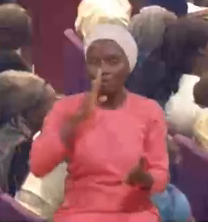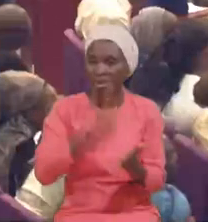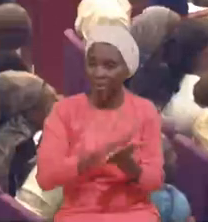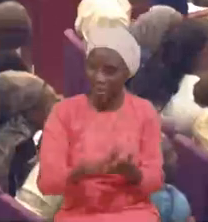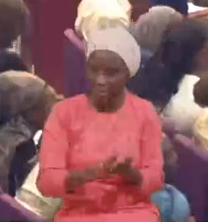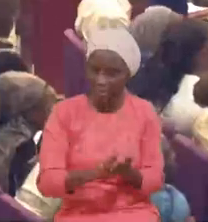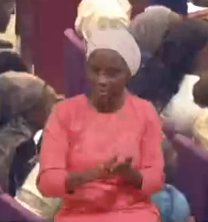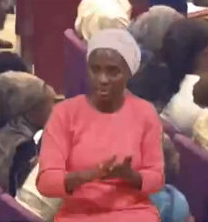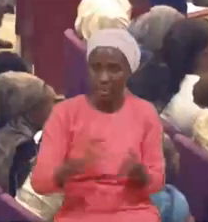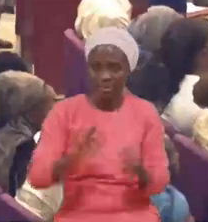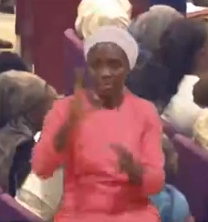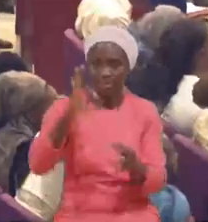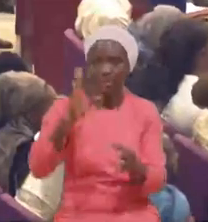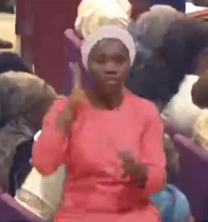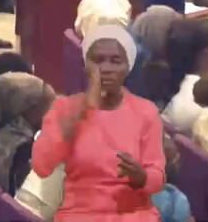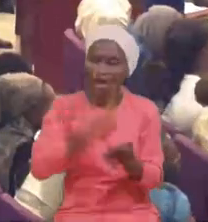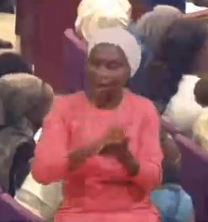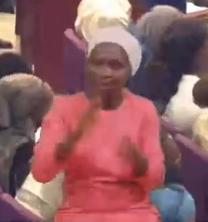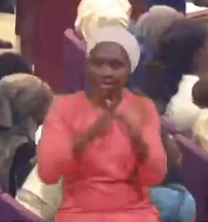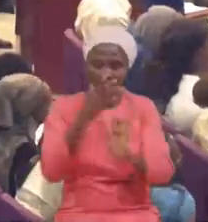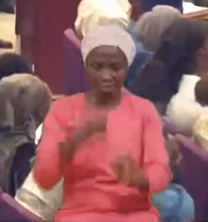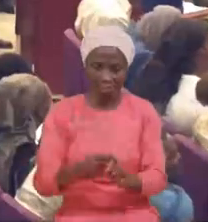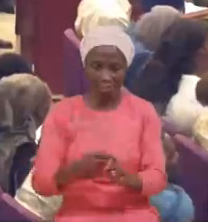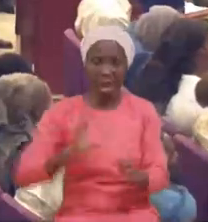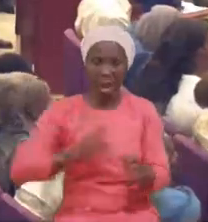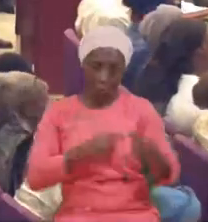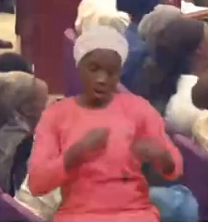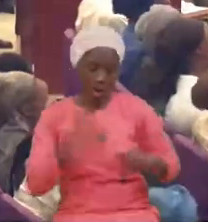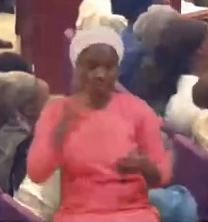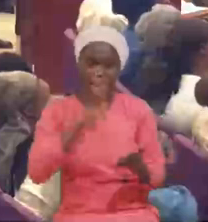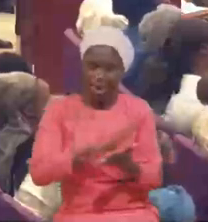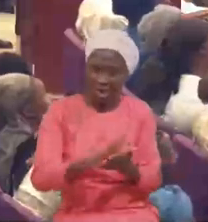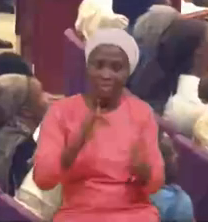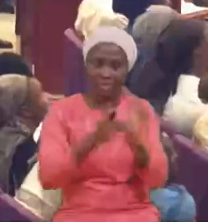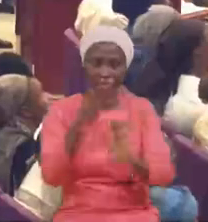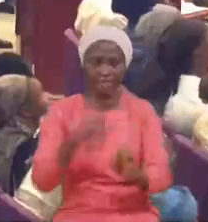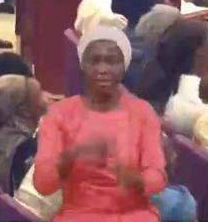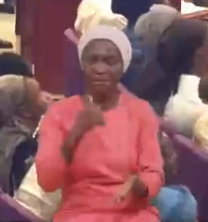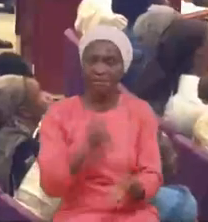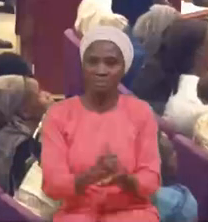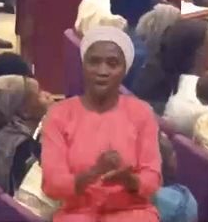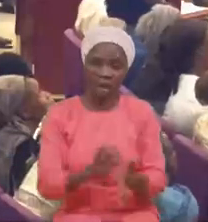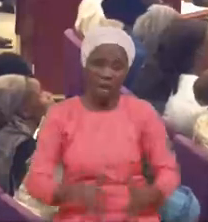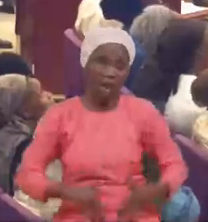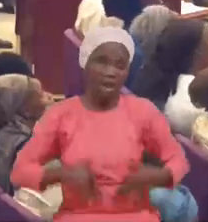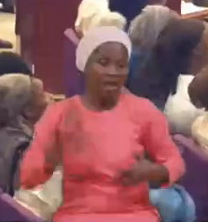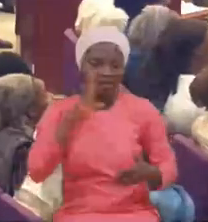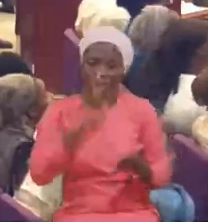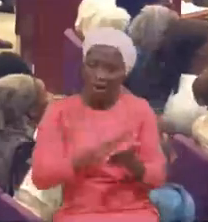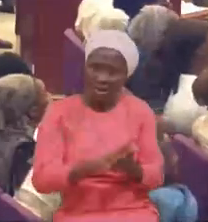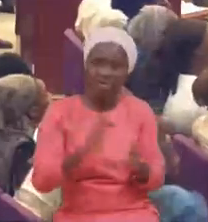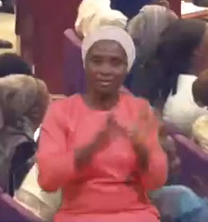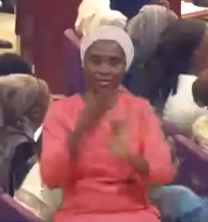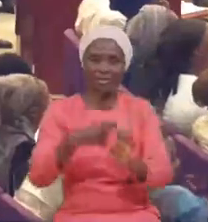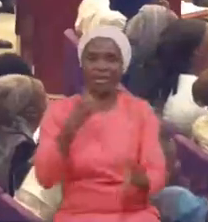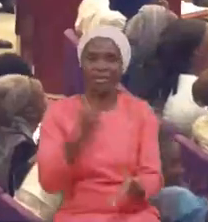sera purifiée. Notre esprit purifié. Notre corps purifié. Notre vie sera